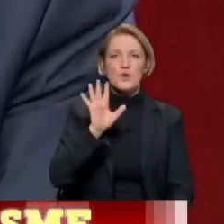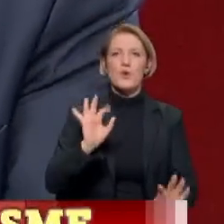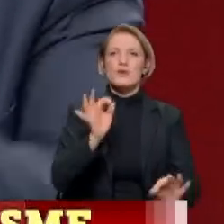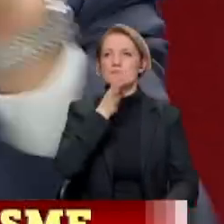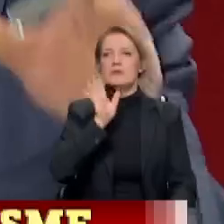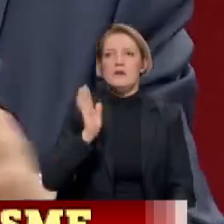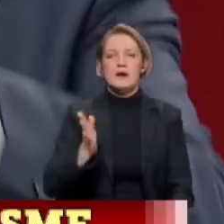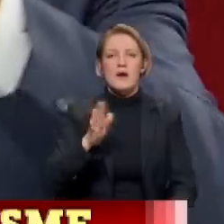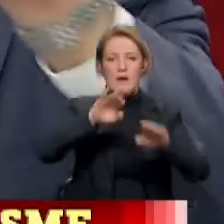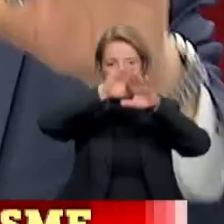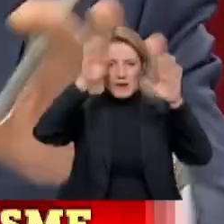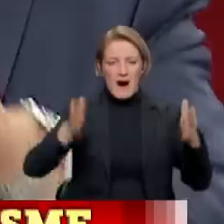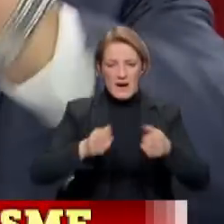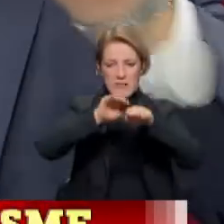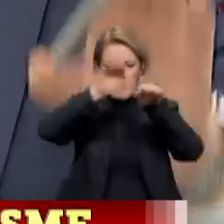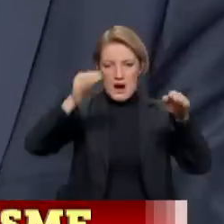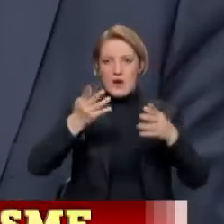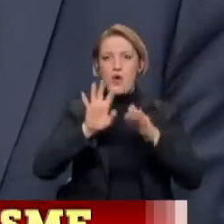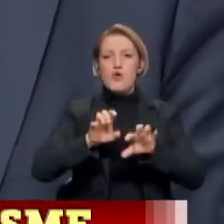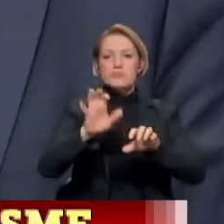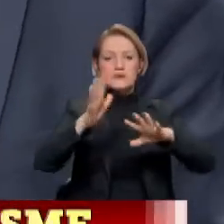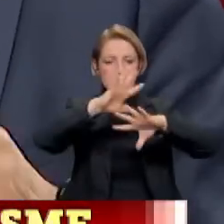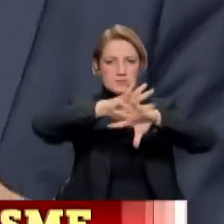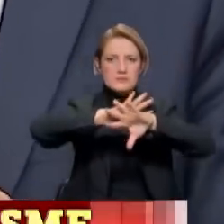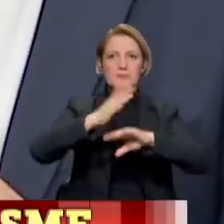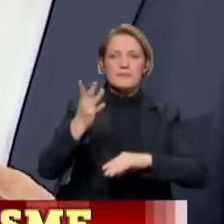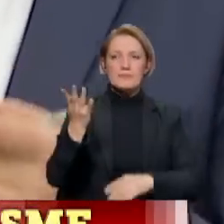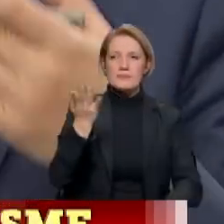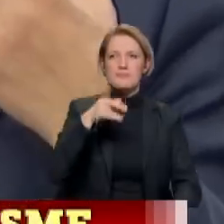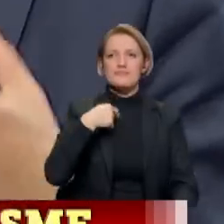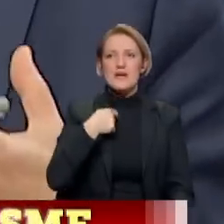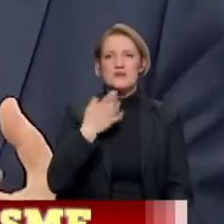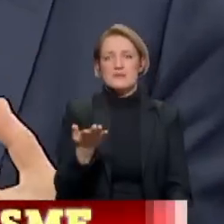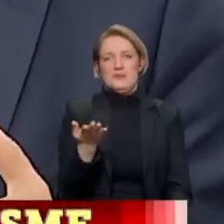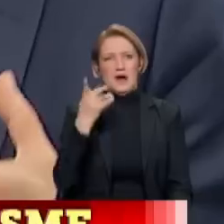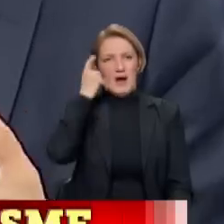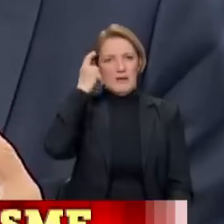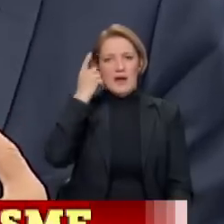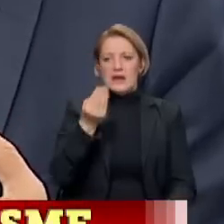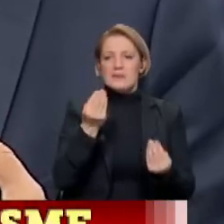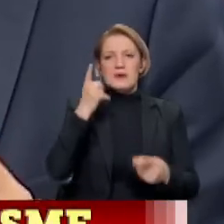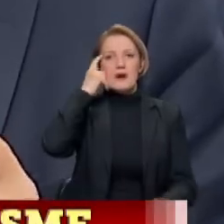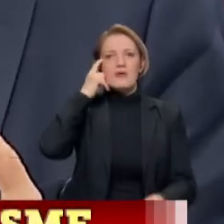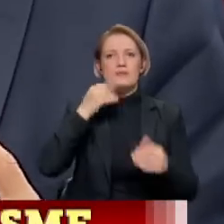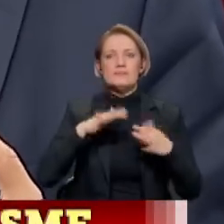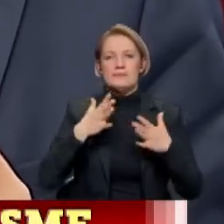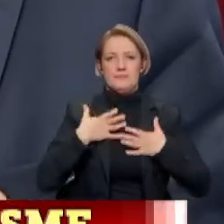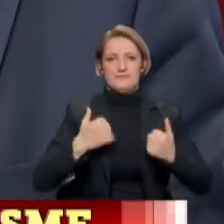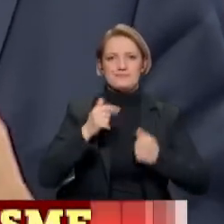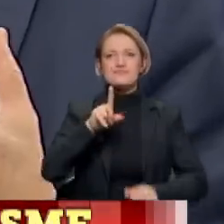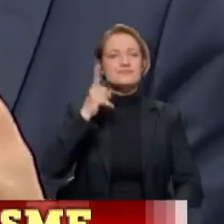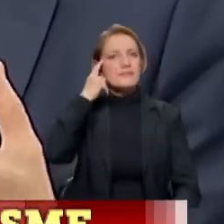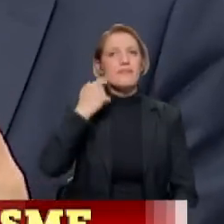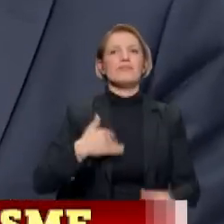bilmiyorlardı. Mağarayı örümcek ağıyla kapatmıştı. Bu bence megaloman bir kafa. İyi bir kafa değil. Sağlıklı bir kafa